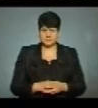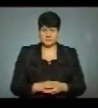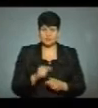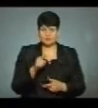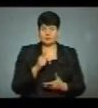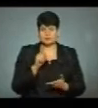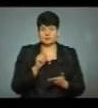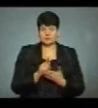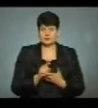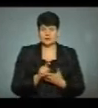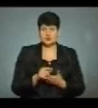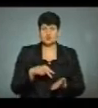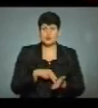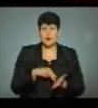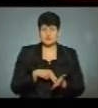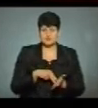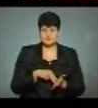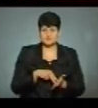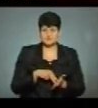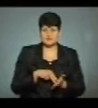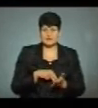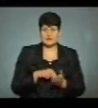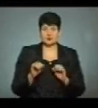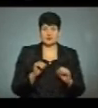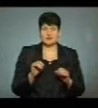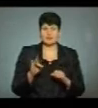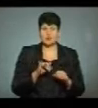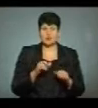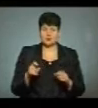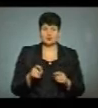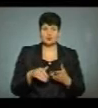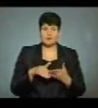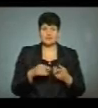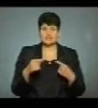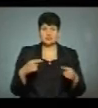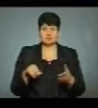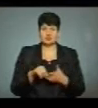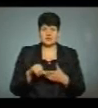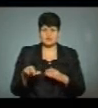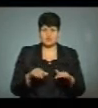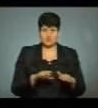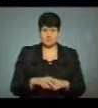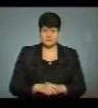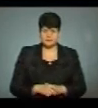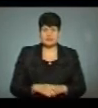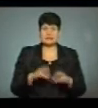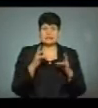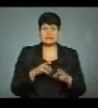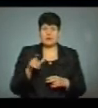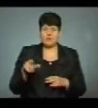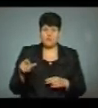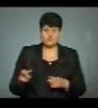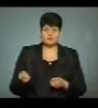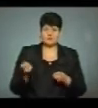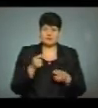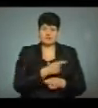мусимо стояти, регулювати рух, допомагати іншим учасникам дорожнього руху. Травмованого водія доставили